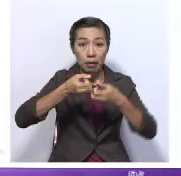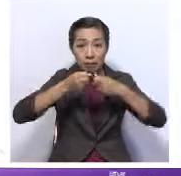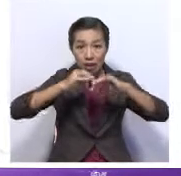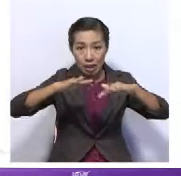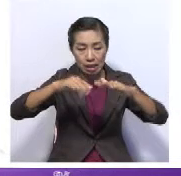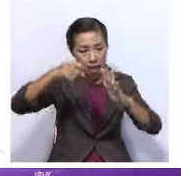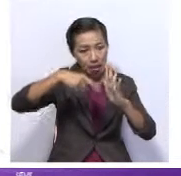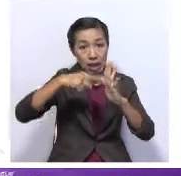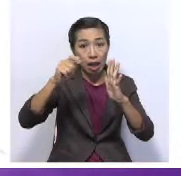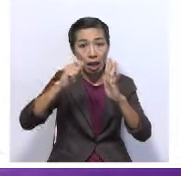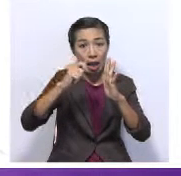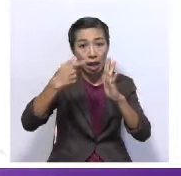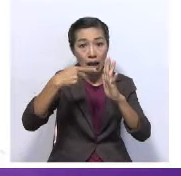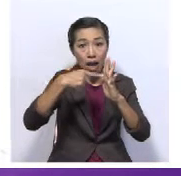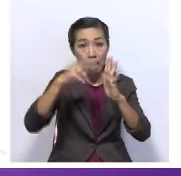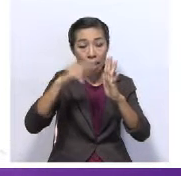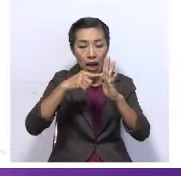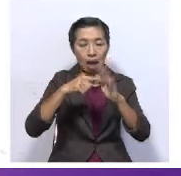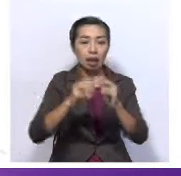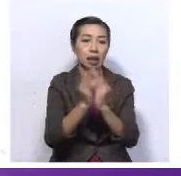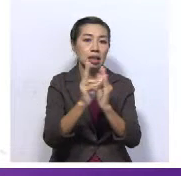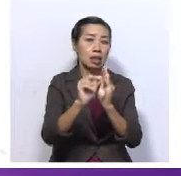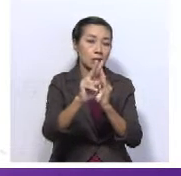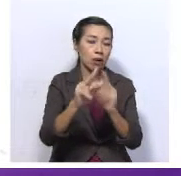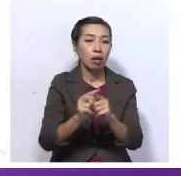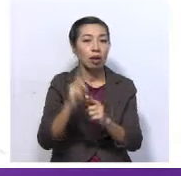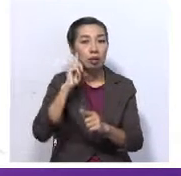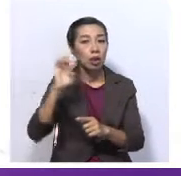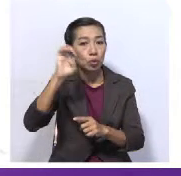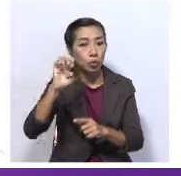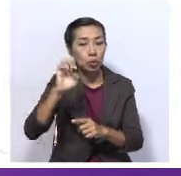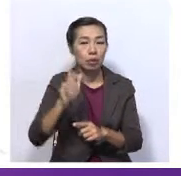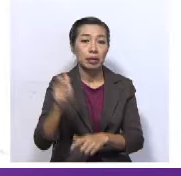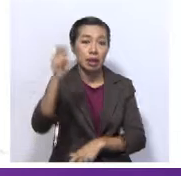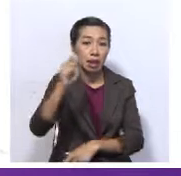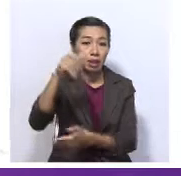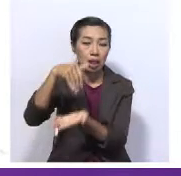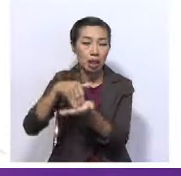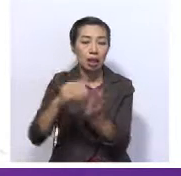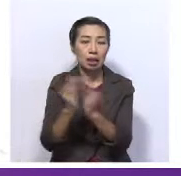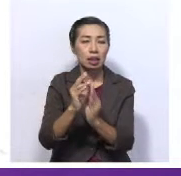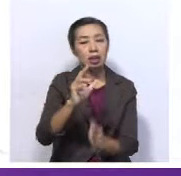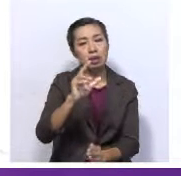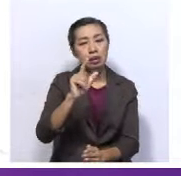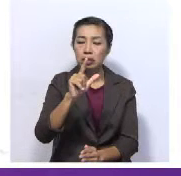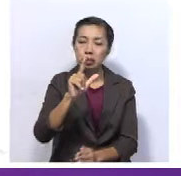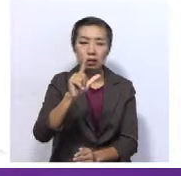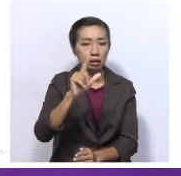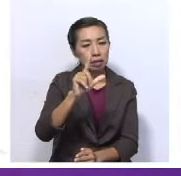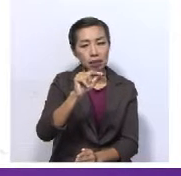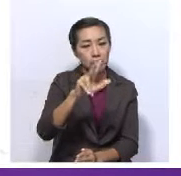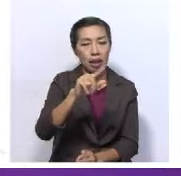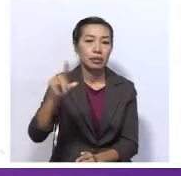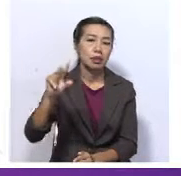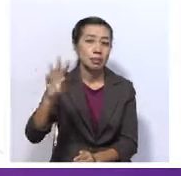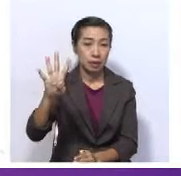ที่32คะแนนและประเทศในแถบยุโรปตะวันออกและเอเชียกลางอยู่ที่34คะแนนค่ะด้านปปช.นะคะก็ได้ตั้ง